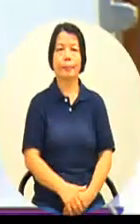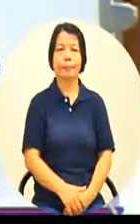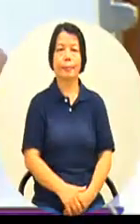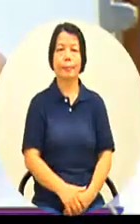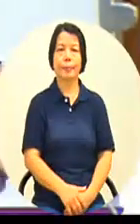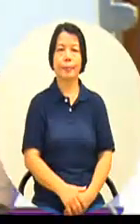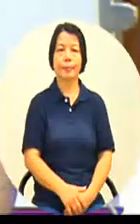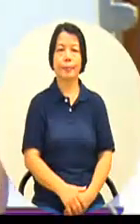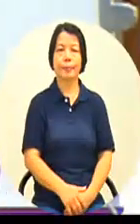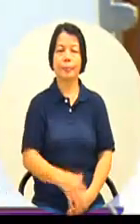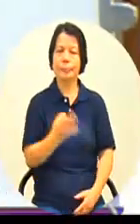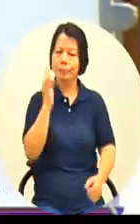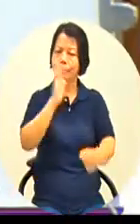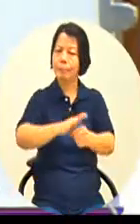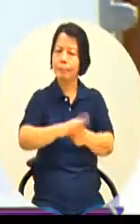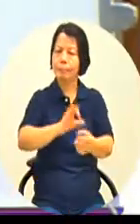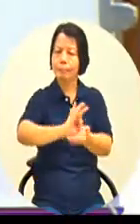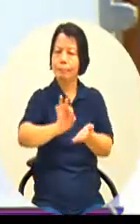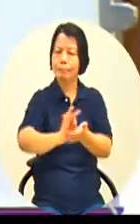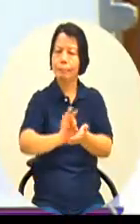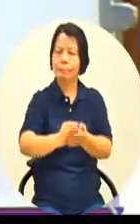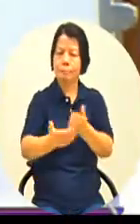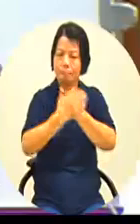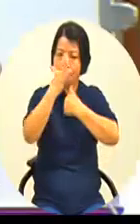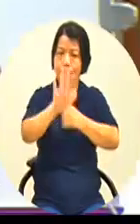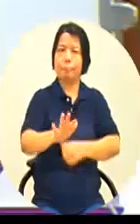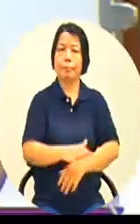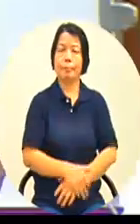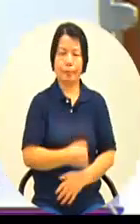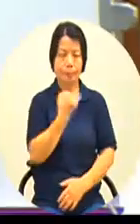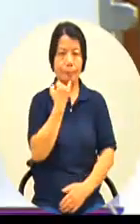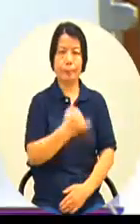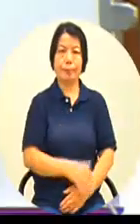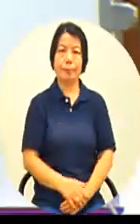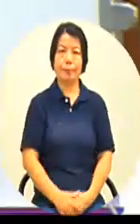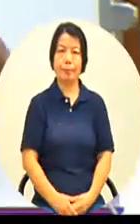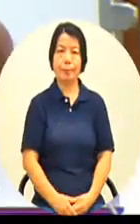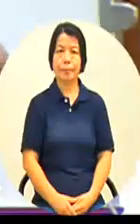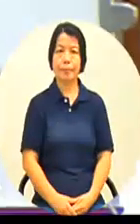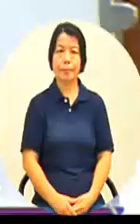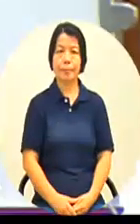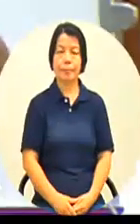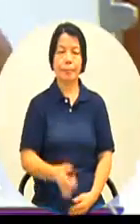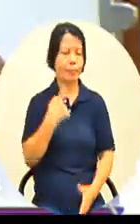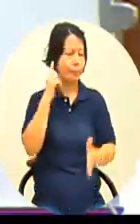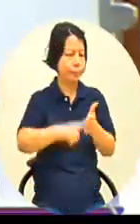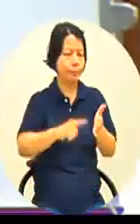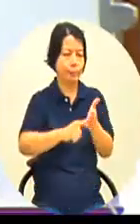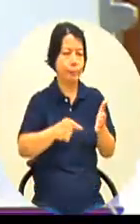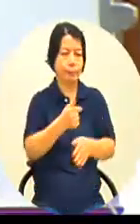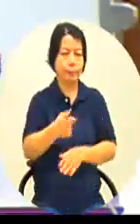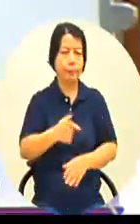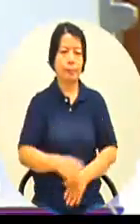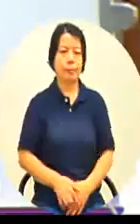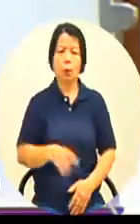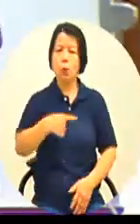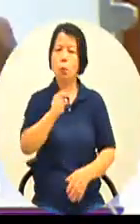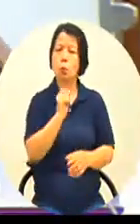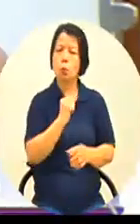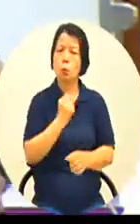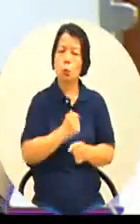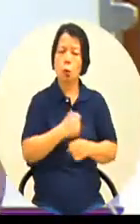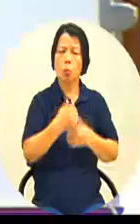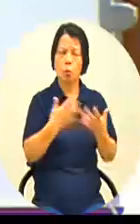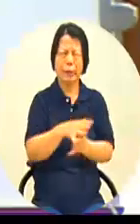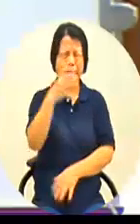这个钱花在刀口上，可以吗？可以啦。其实拢足简单的是恁有去做，莫该想啊遮